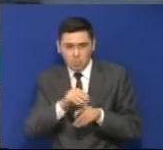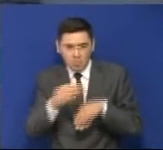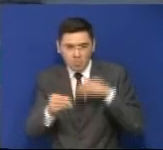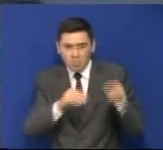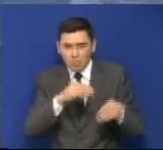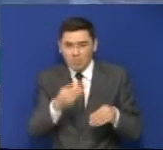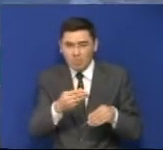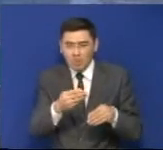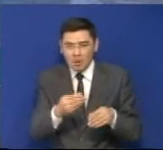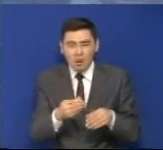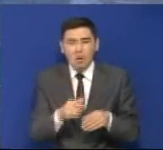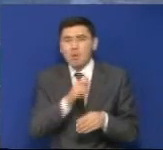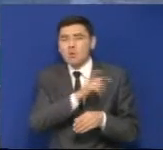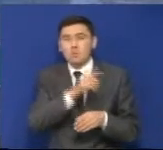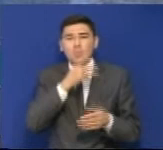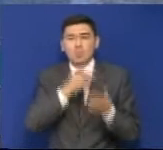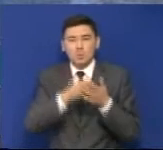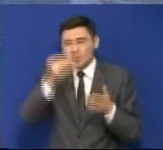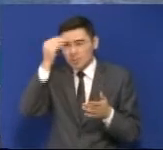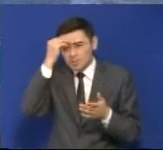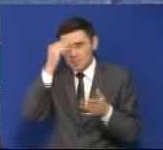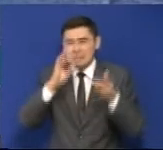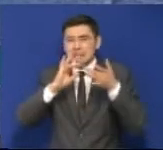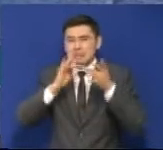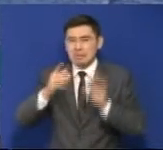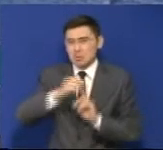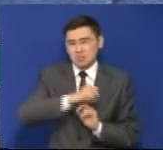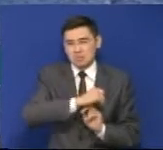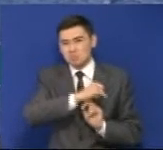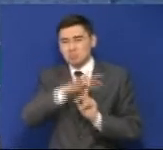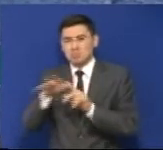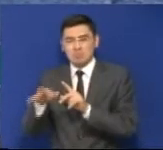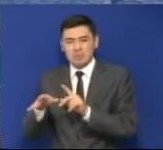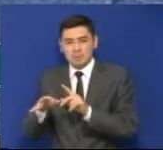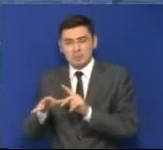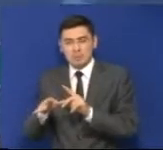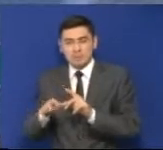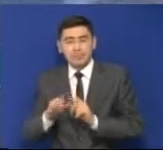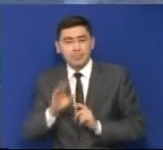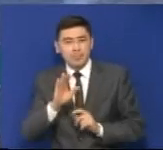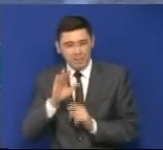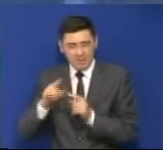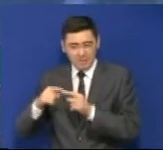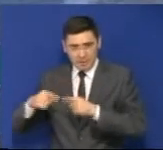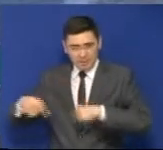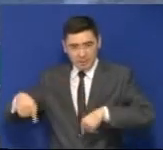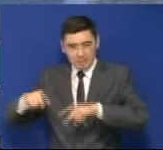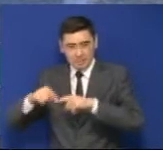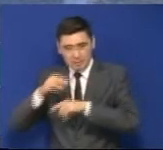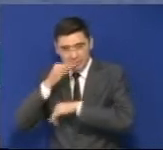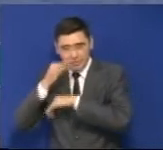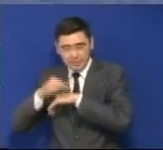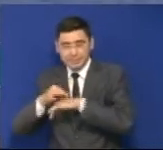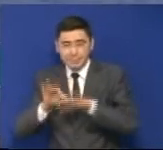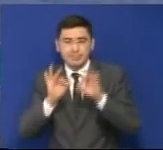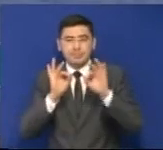туралы пікірлерін қалдыра отырып, әлеуметтік желілерде жариялаған жолаушылар көлігі және автокөлік жолдары бөлім жетекшісінің айтуынша,